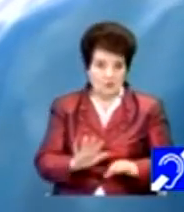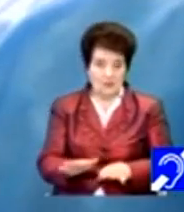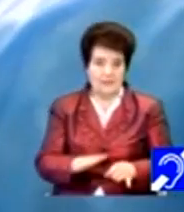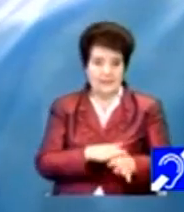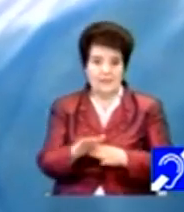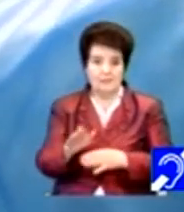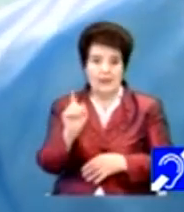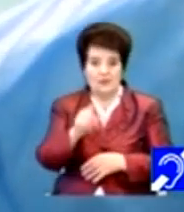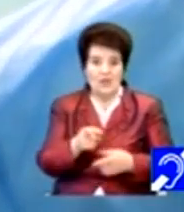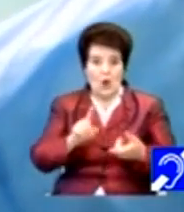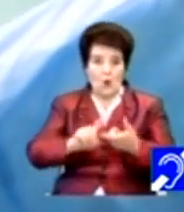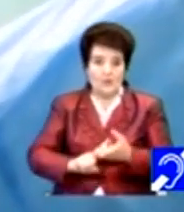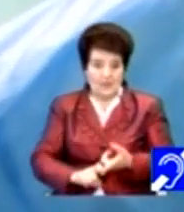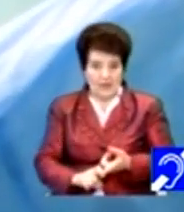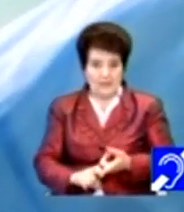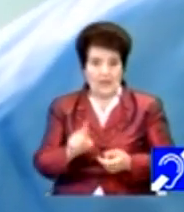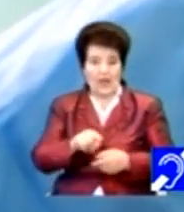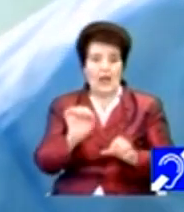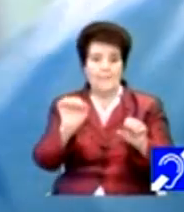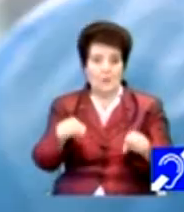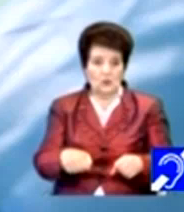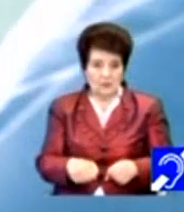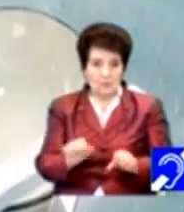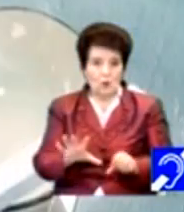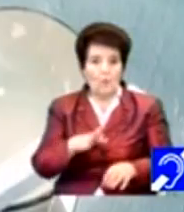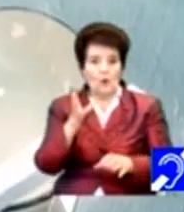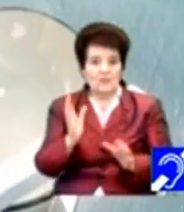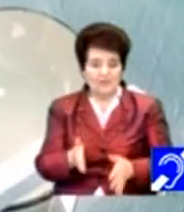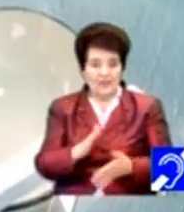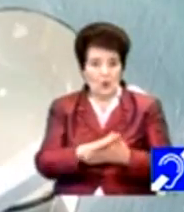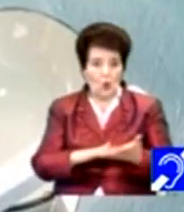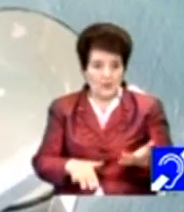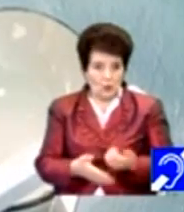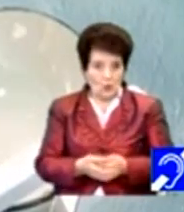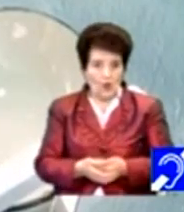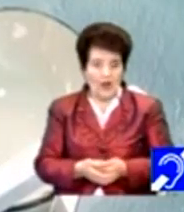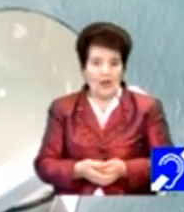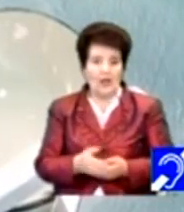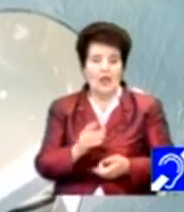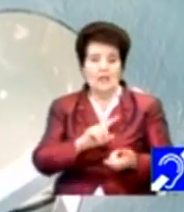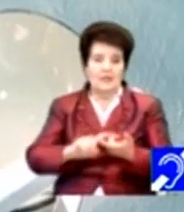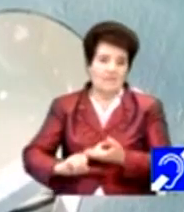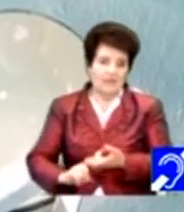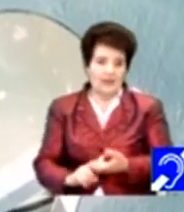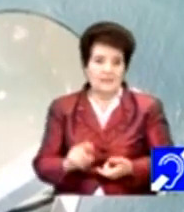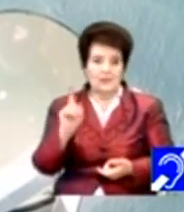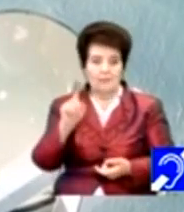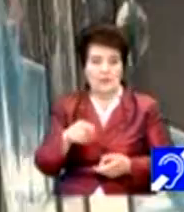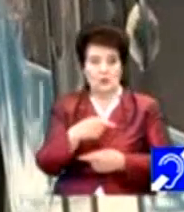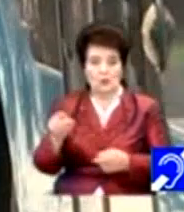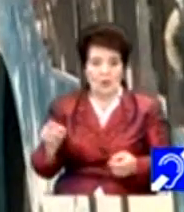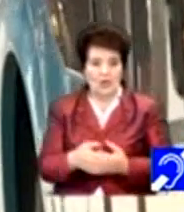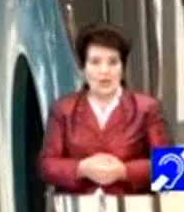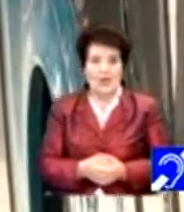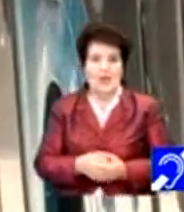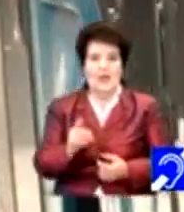determinăm acei contacti care posibil că pot fi în continuare surse probabile de infecție pentru ceilalți. Cât